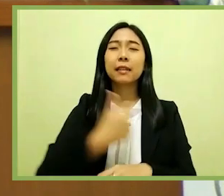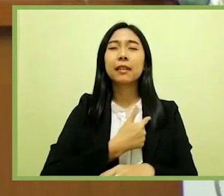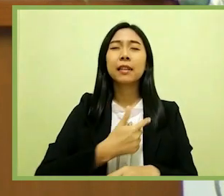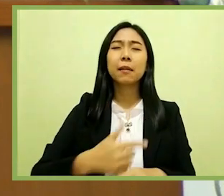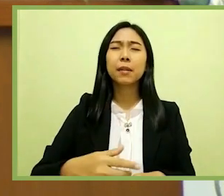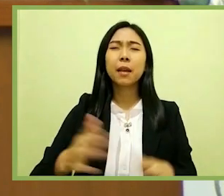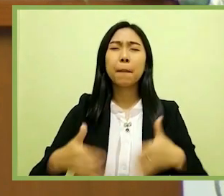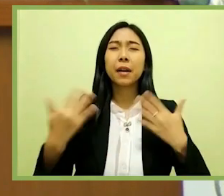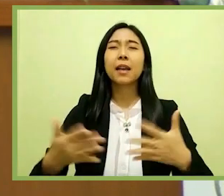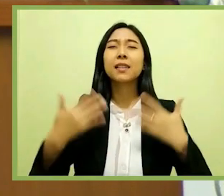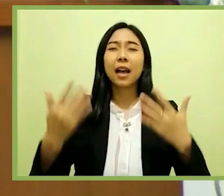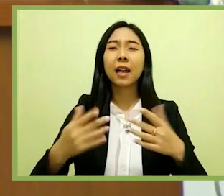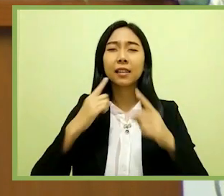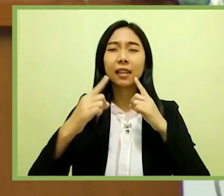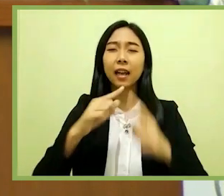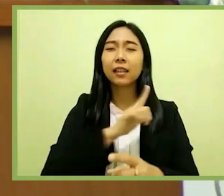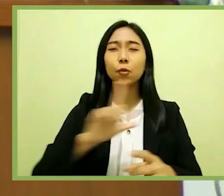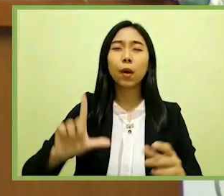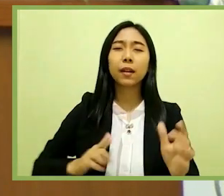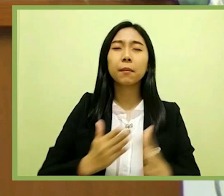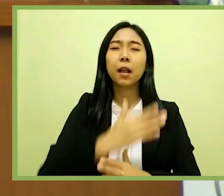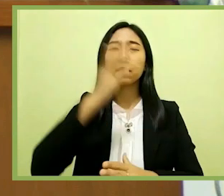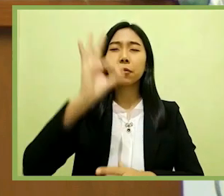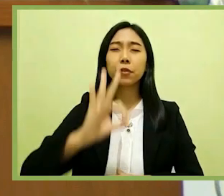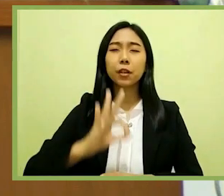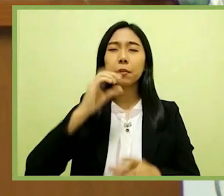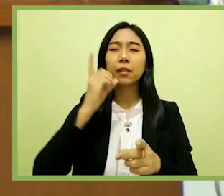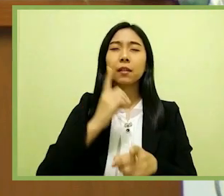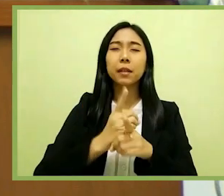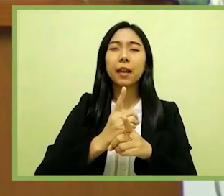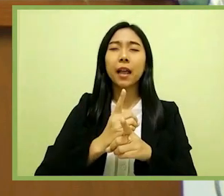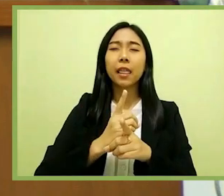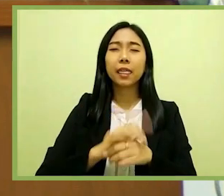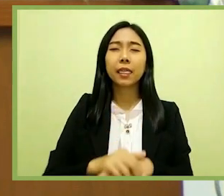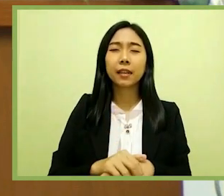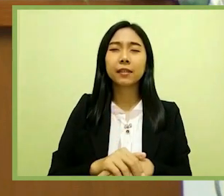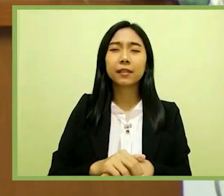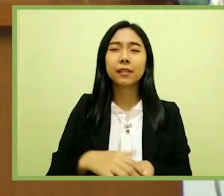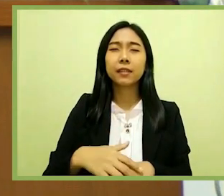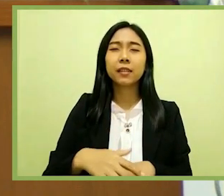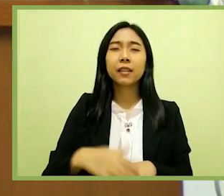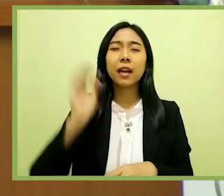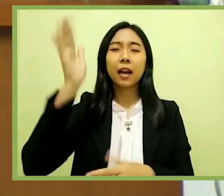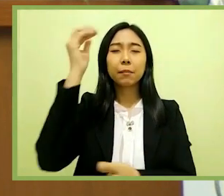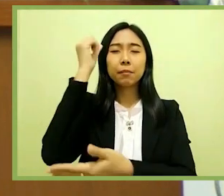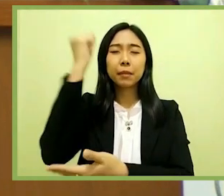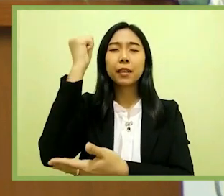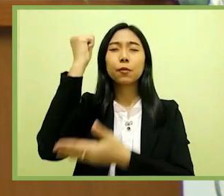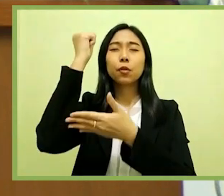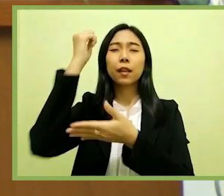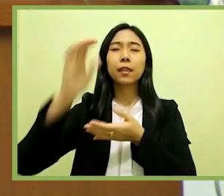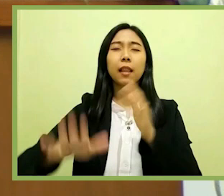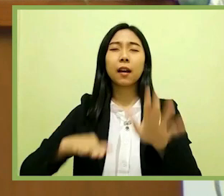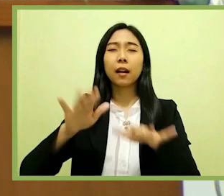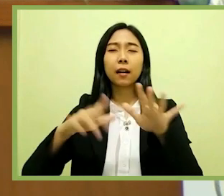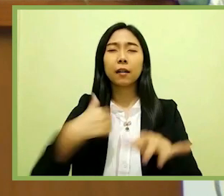sapaan-Mu lewat firman, kebenaran, yang kami percaya akan meneguhkan langkah-langkah kami. Bersabdalah